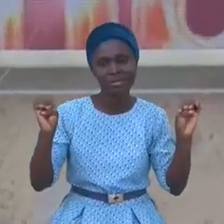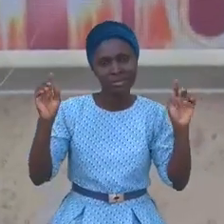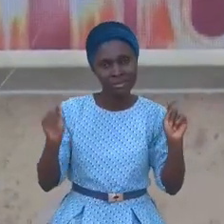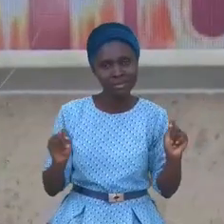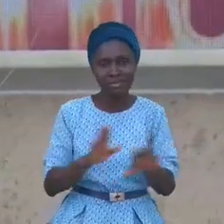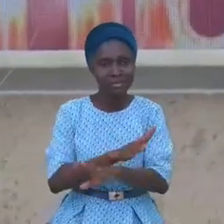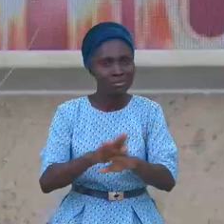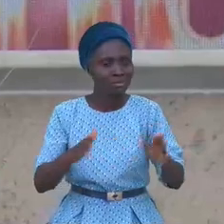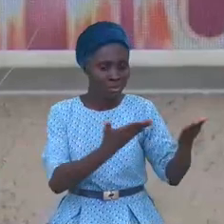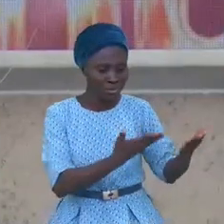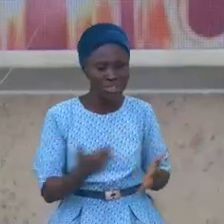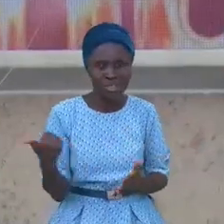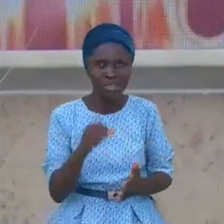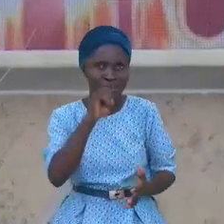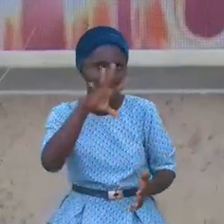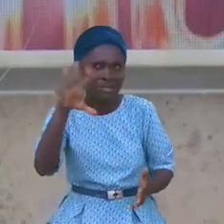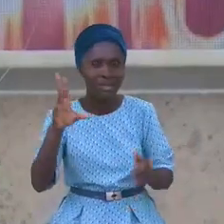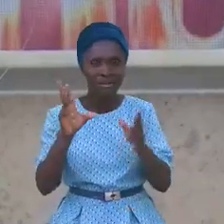pas d'activation là-bas.